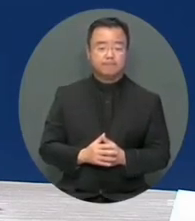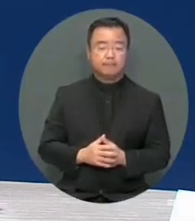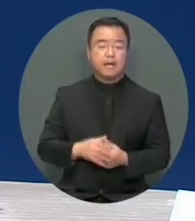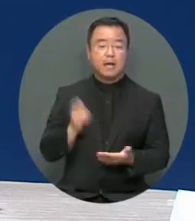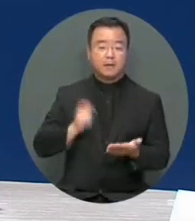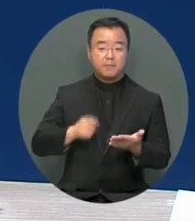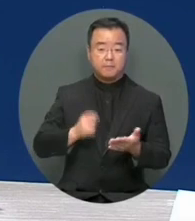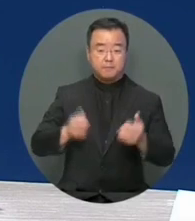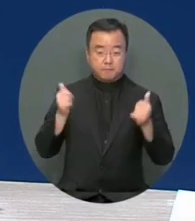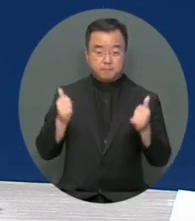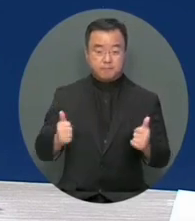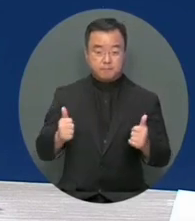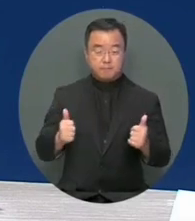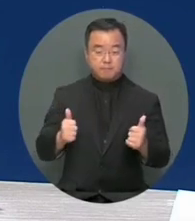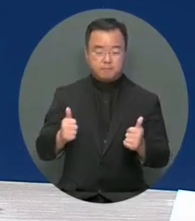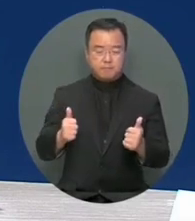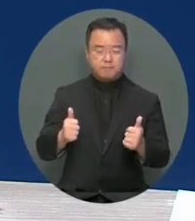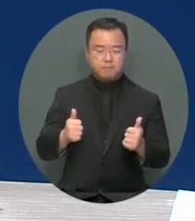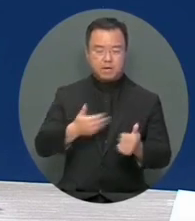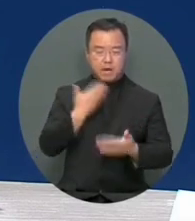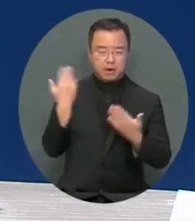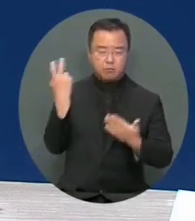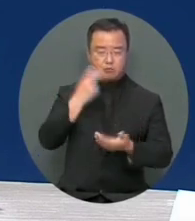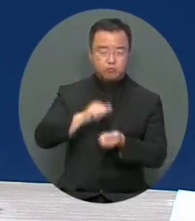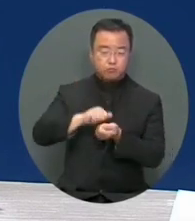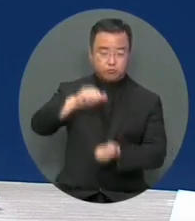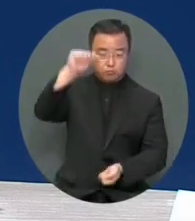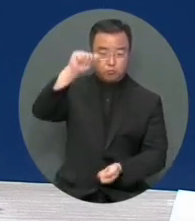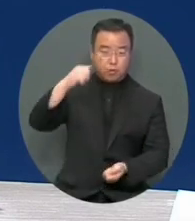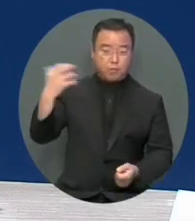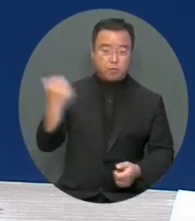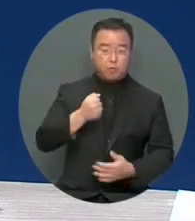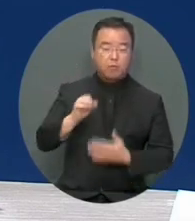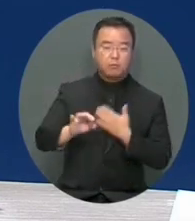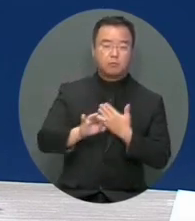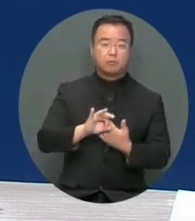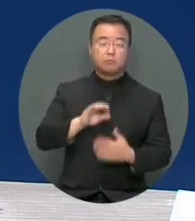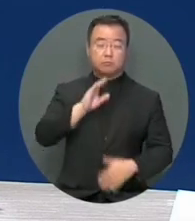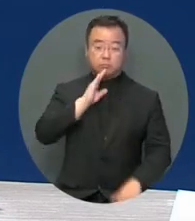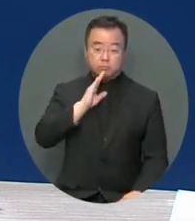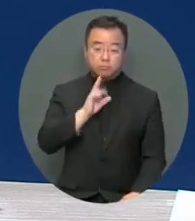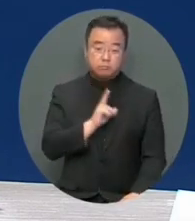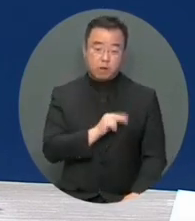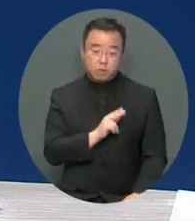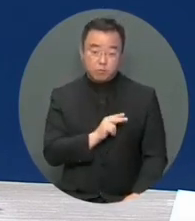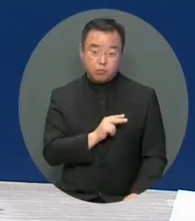발부한 압수수색 영장이 있는 경우에는 그거는 국회의원도